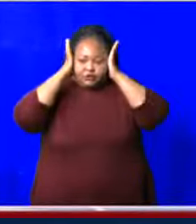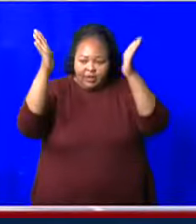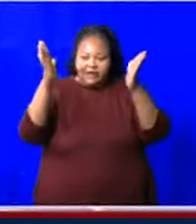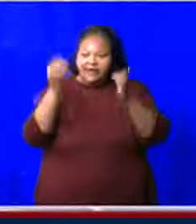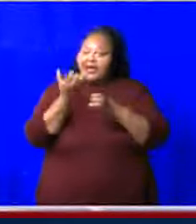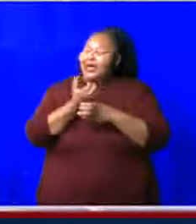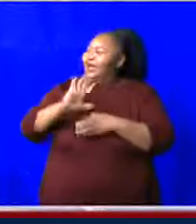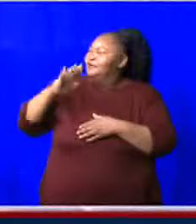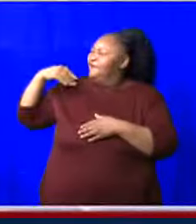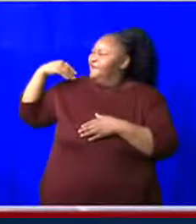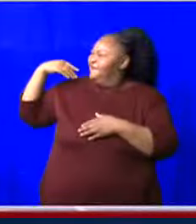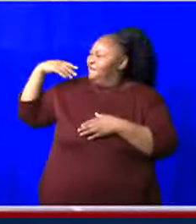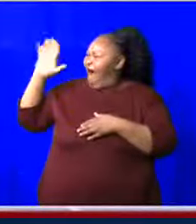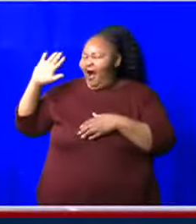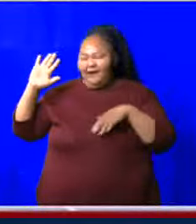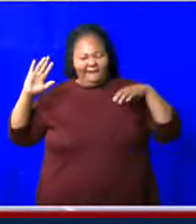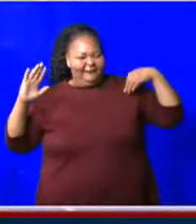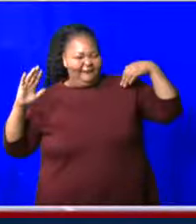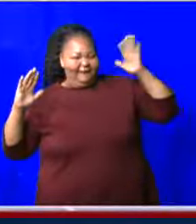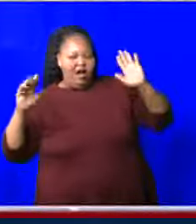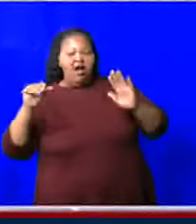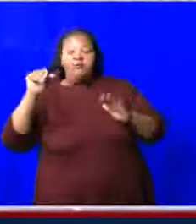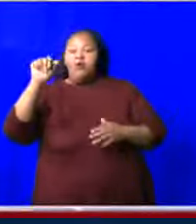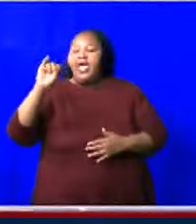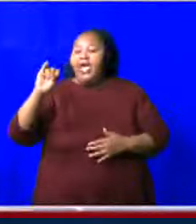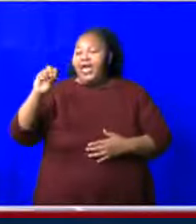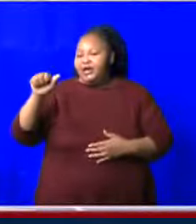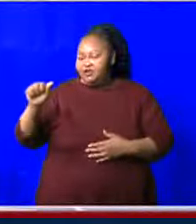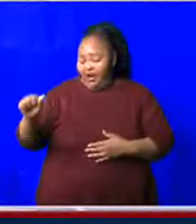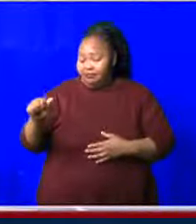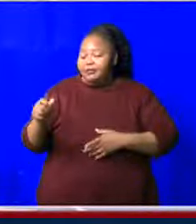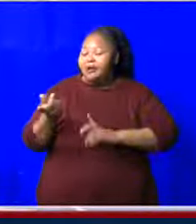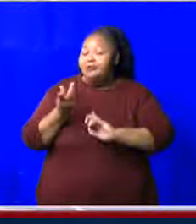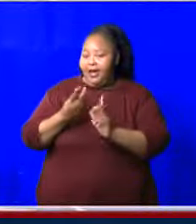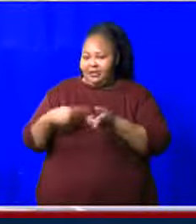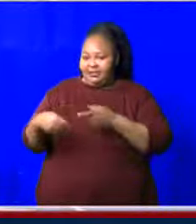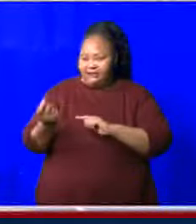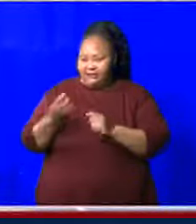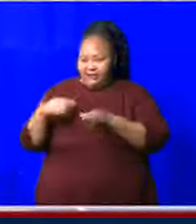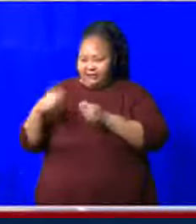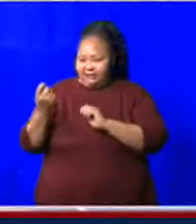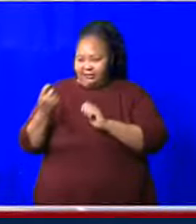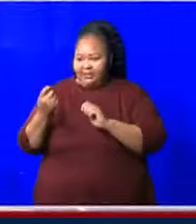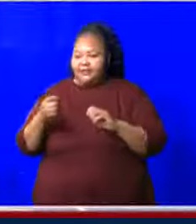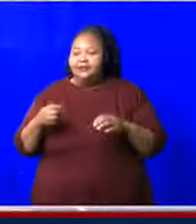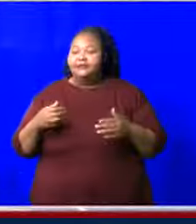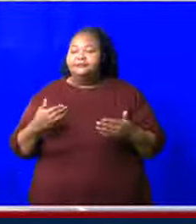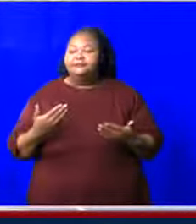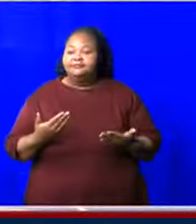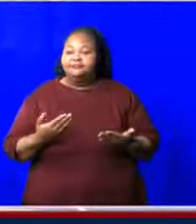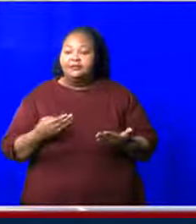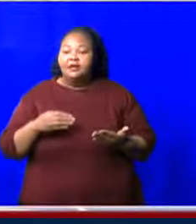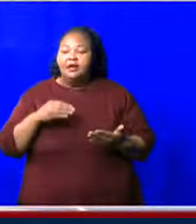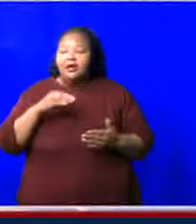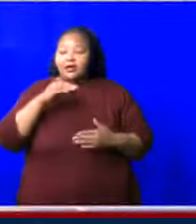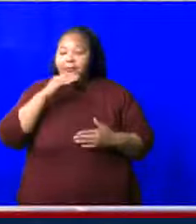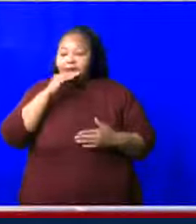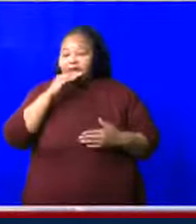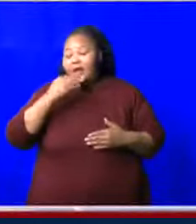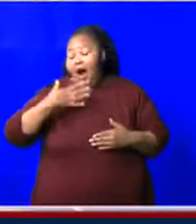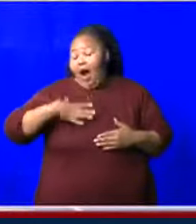bayemukele kubonakala ukuthi ingabe disqualified ngoba imvama intimba intinyendi tiba disqualified kepha le